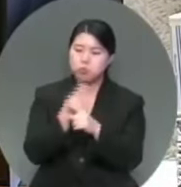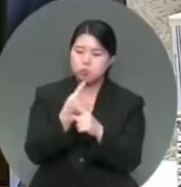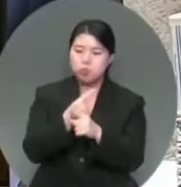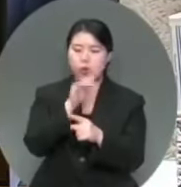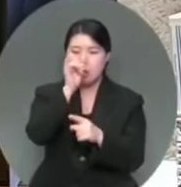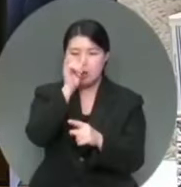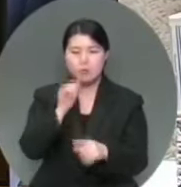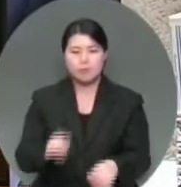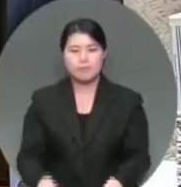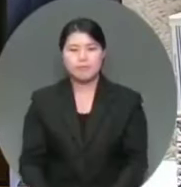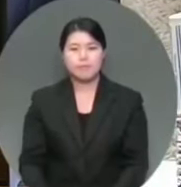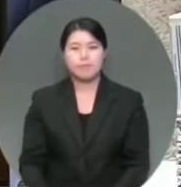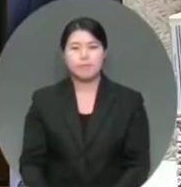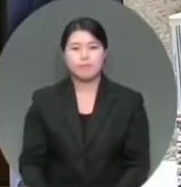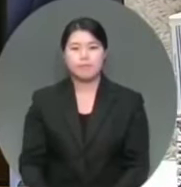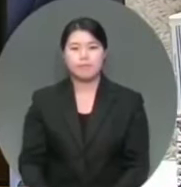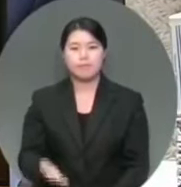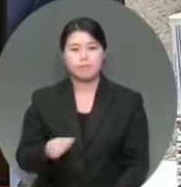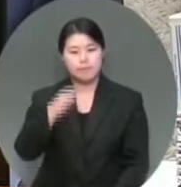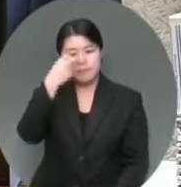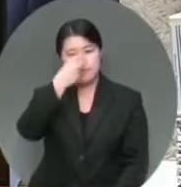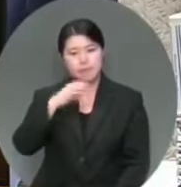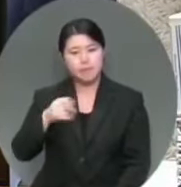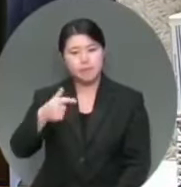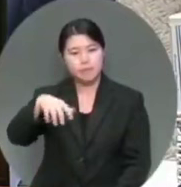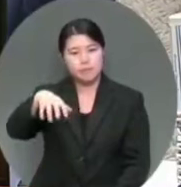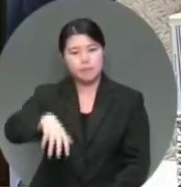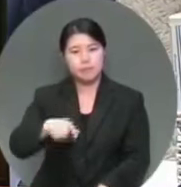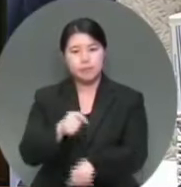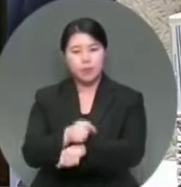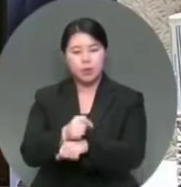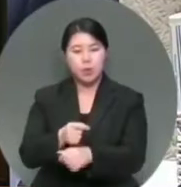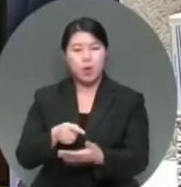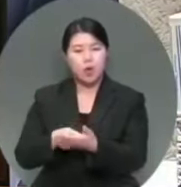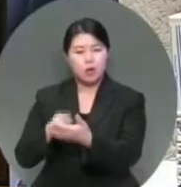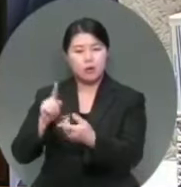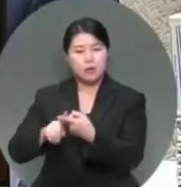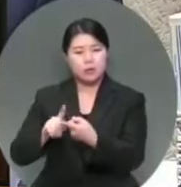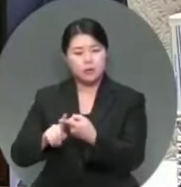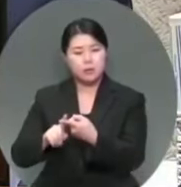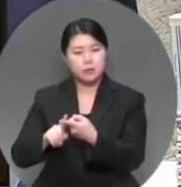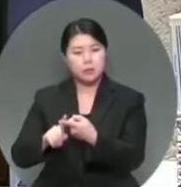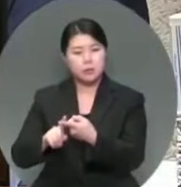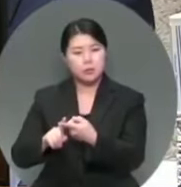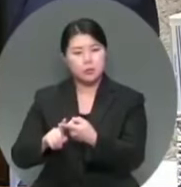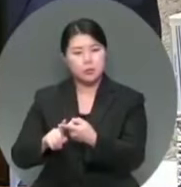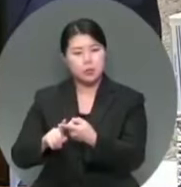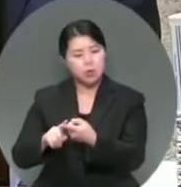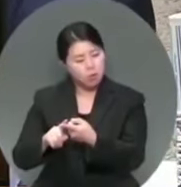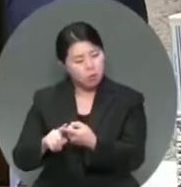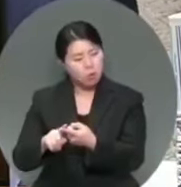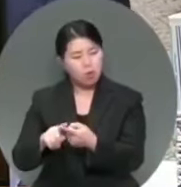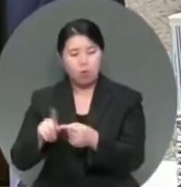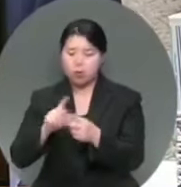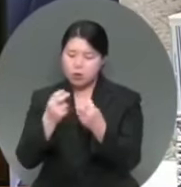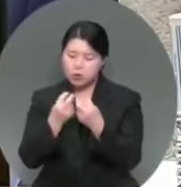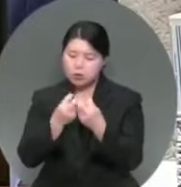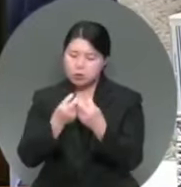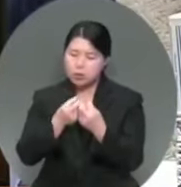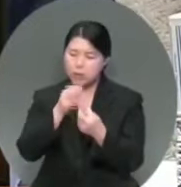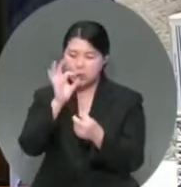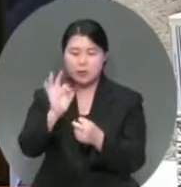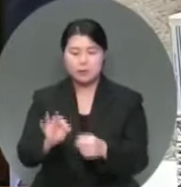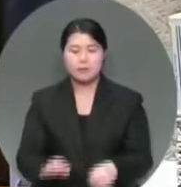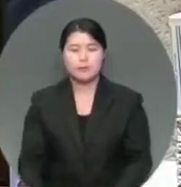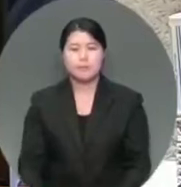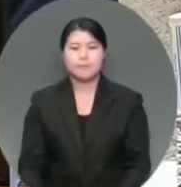그렇게 하고 있는 과정인데 감사원에서 실무적으로 요청한 부분에 대해 통보가 어떻게 되는지 그거는 제가 한번 실무적으로 좀